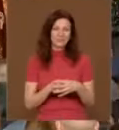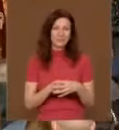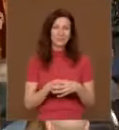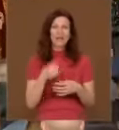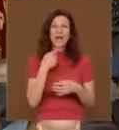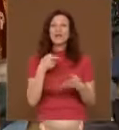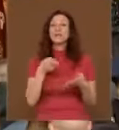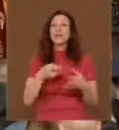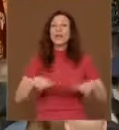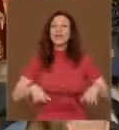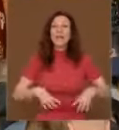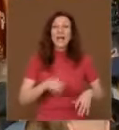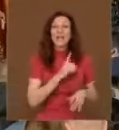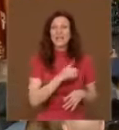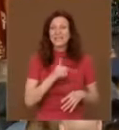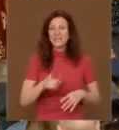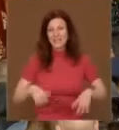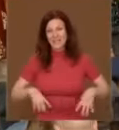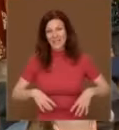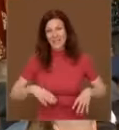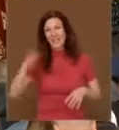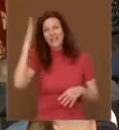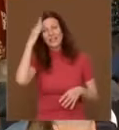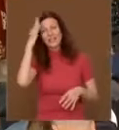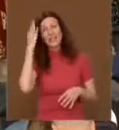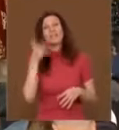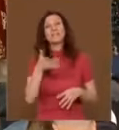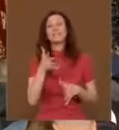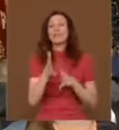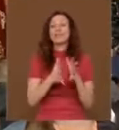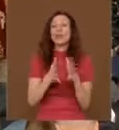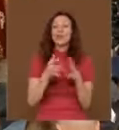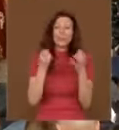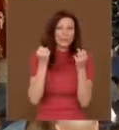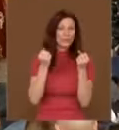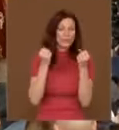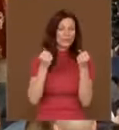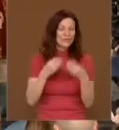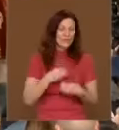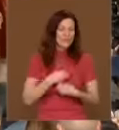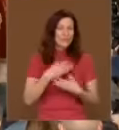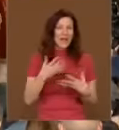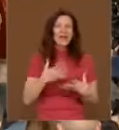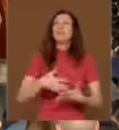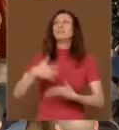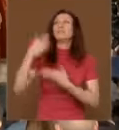За този град, за всеки град, страна и за тия, които живеят с вяра в тях, на Господа да се